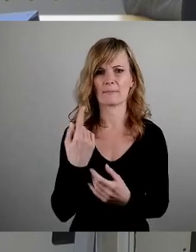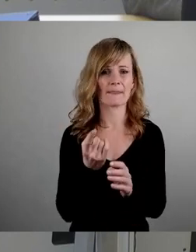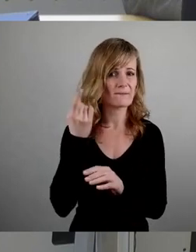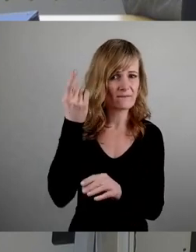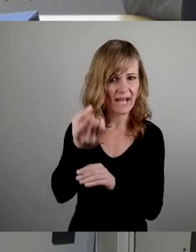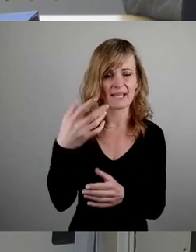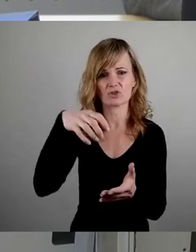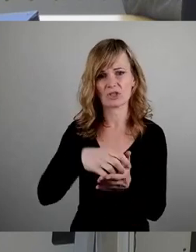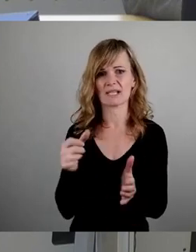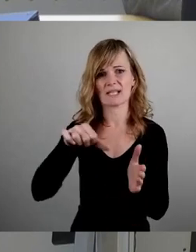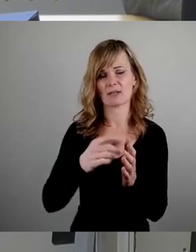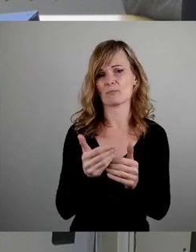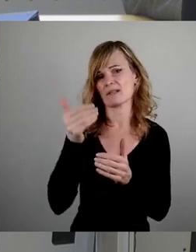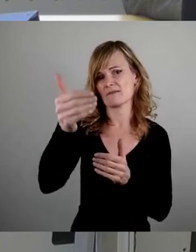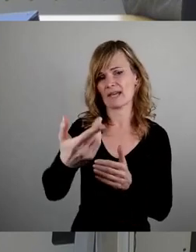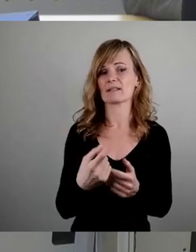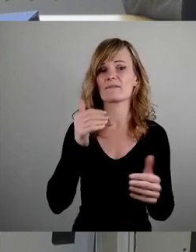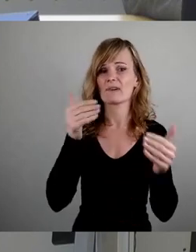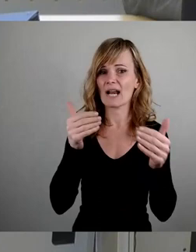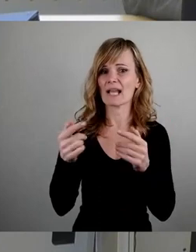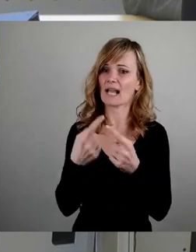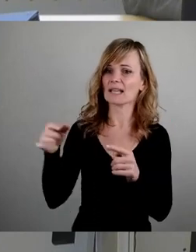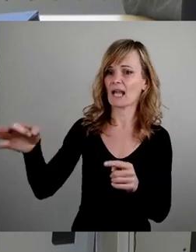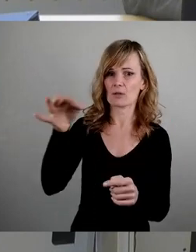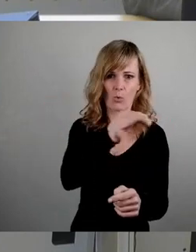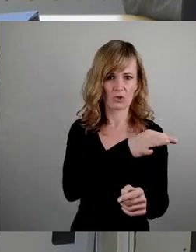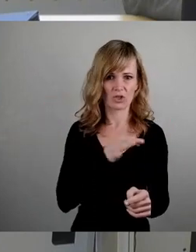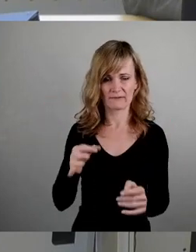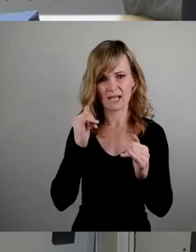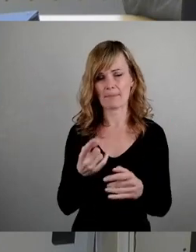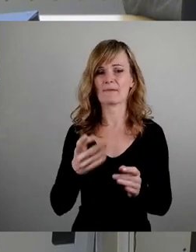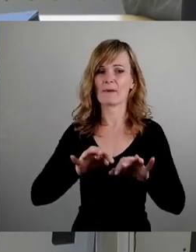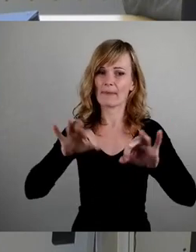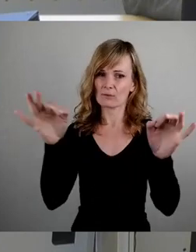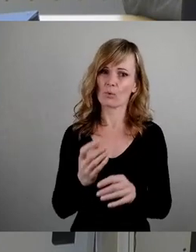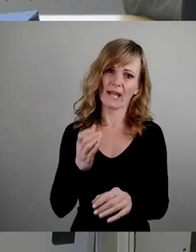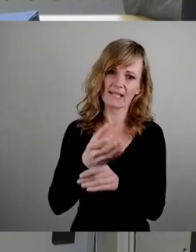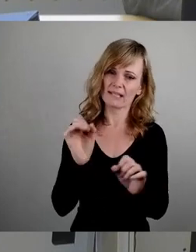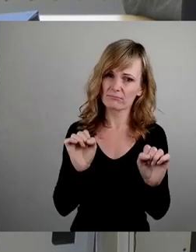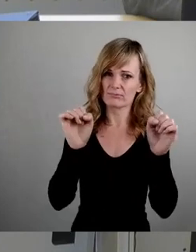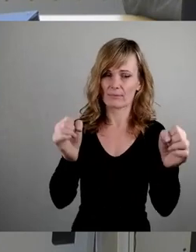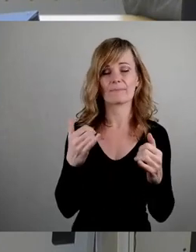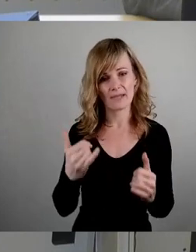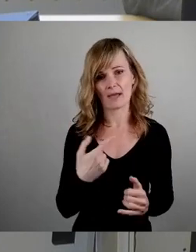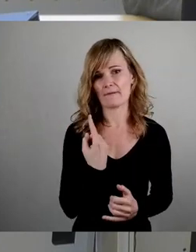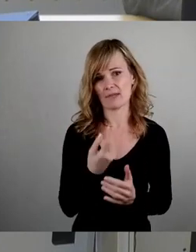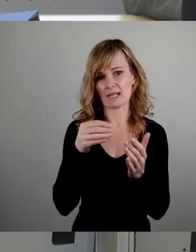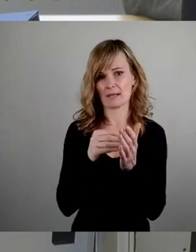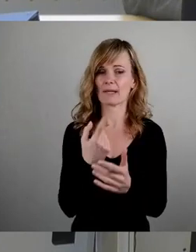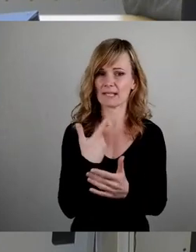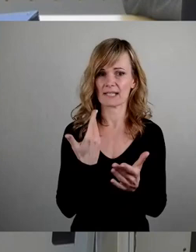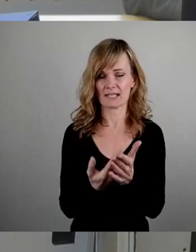Stadtzentrum entfernt ist, wie gesagt, im Vergleich mit anderen Ortschaften, aber sich hier für eine Verbesserung einzusetzen, da sind wir dabei und das unterstützen wir